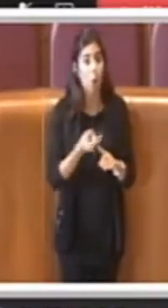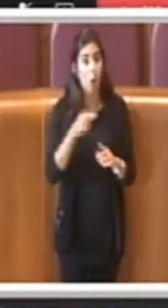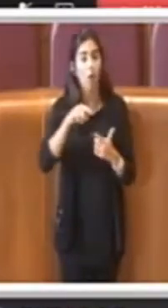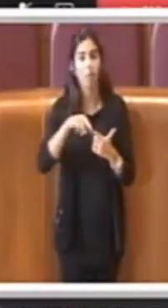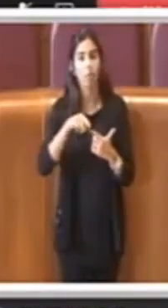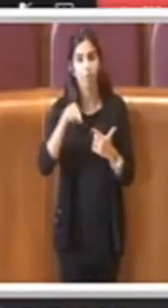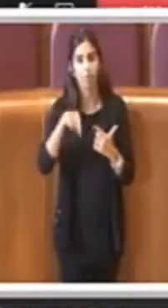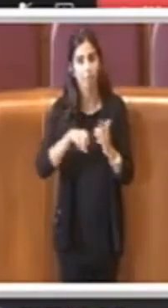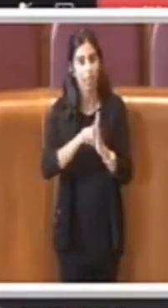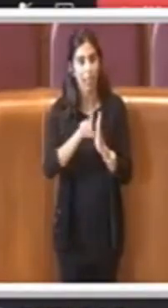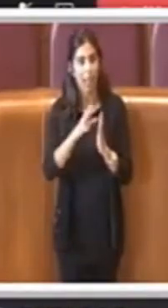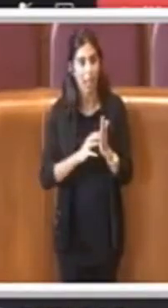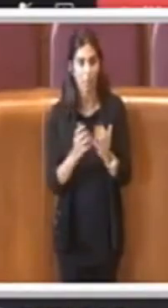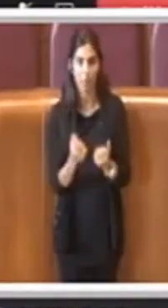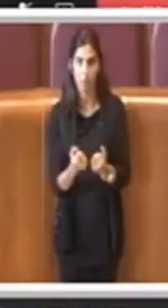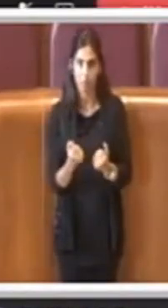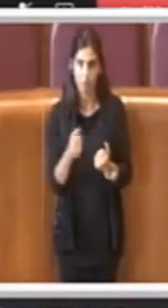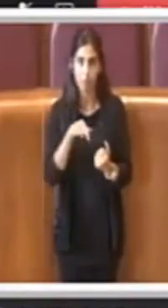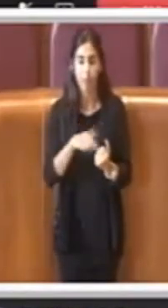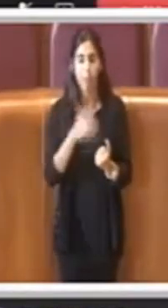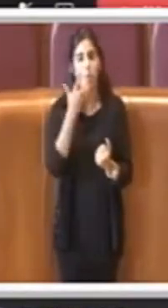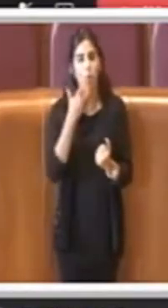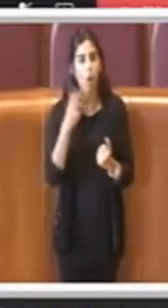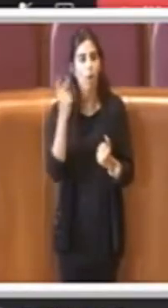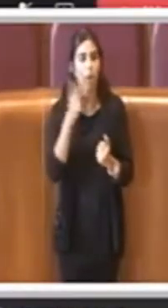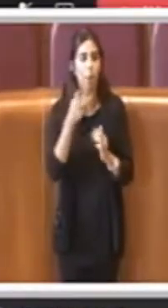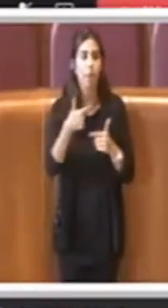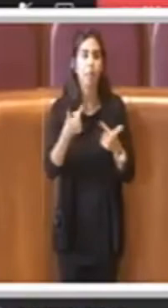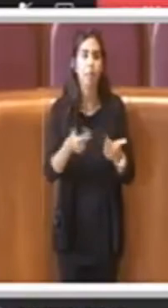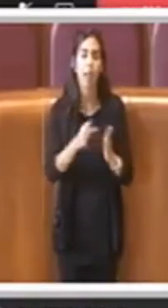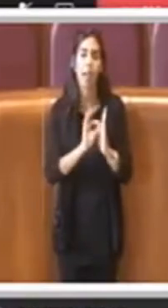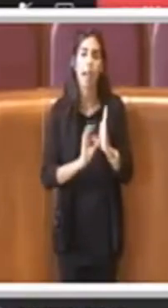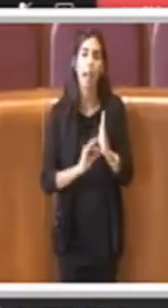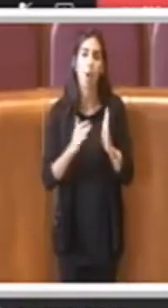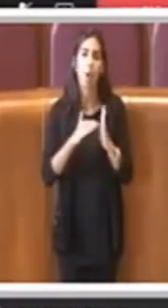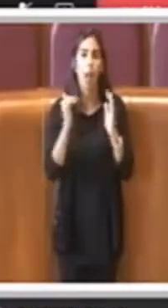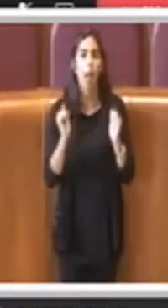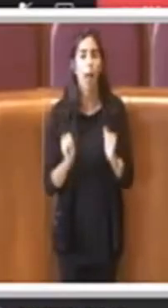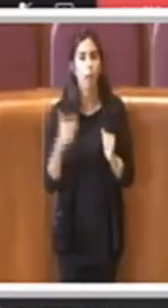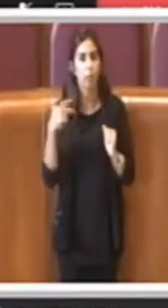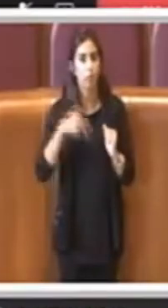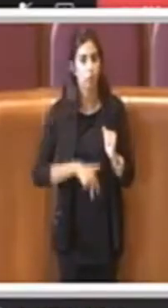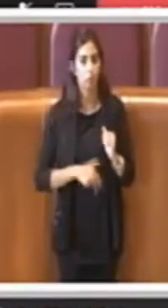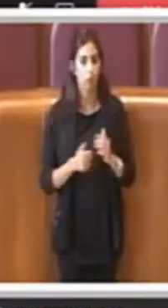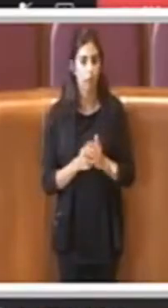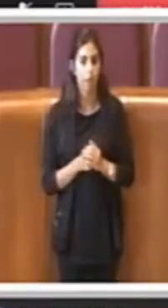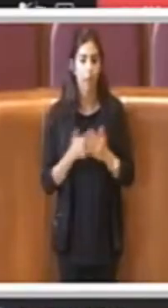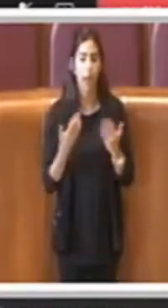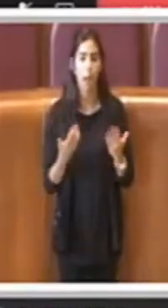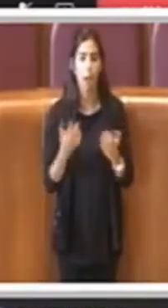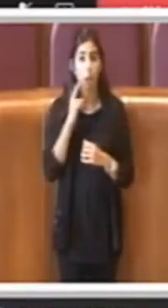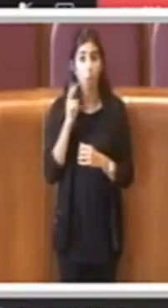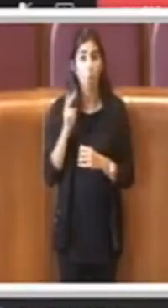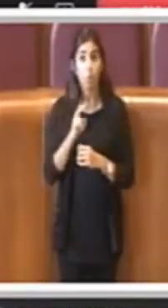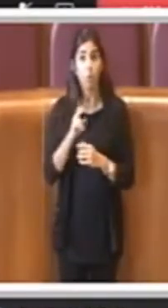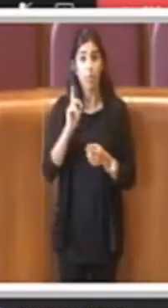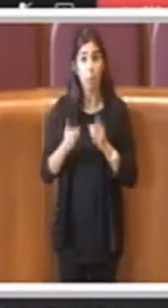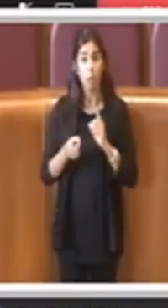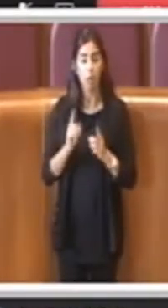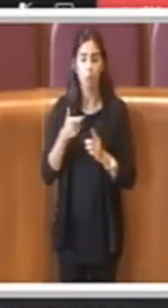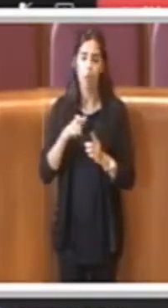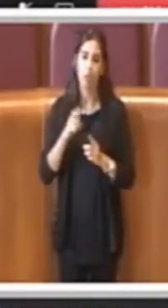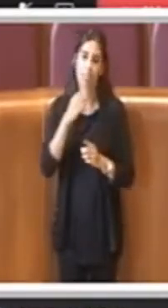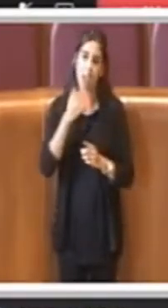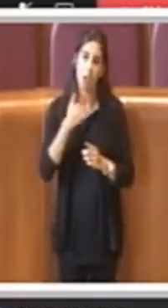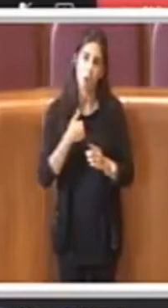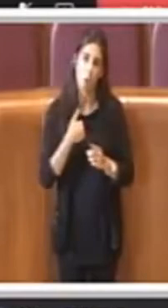un settore che è appunto quello dell'housing sociale. Allora, politicamente, perché poi bisogna, i temi secondo me bisogna